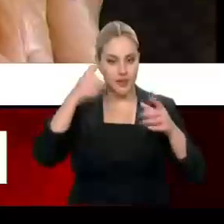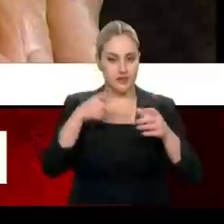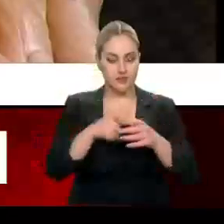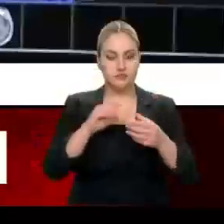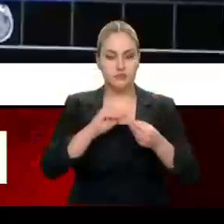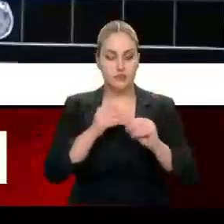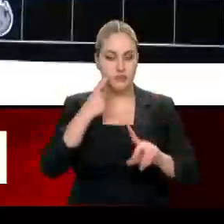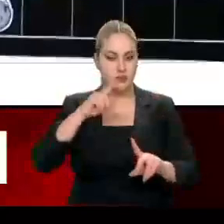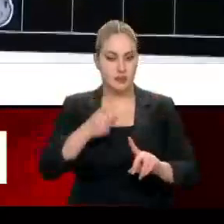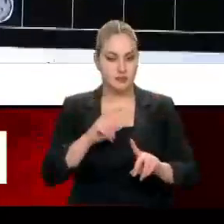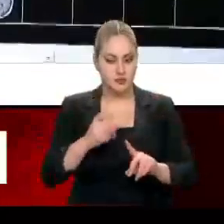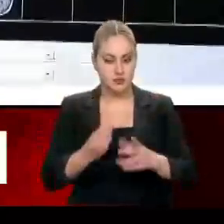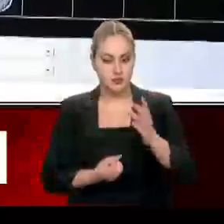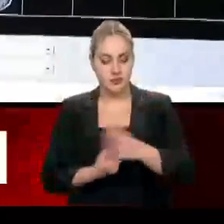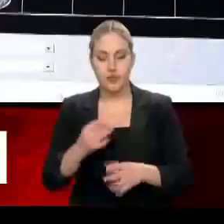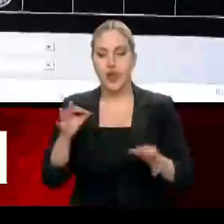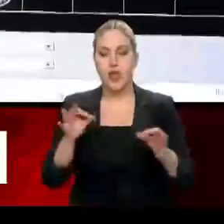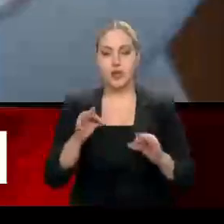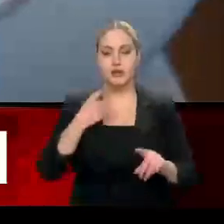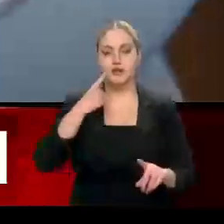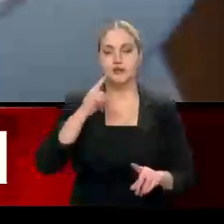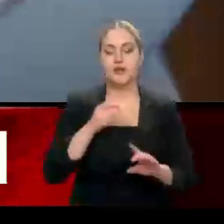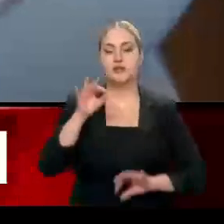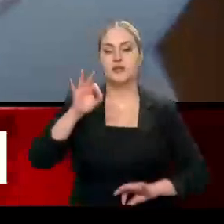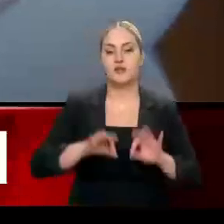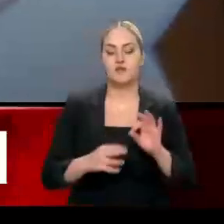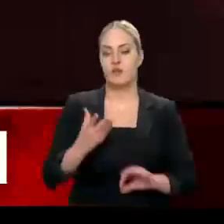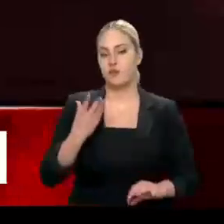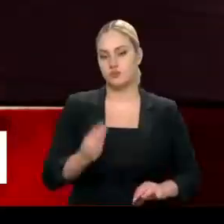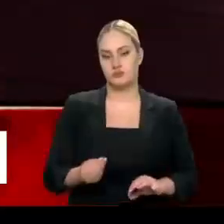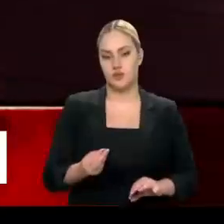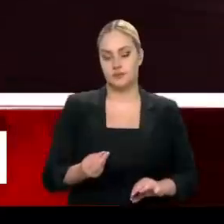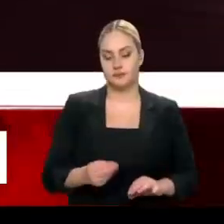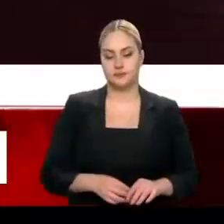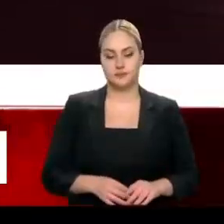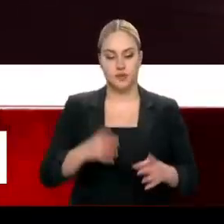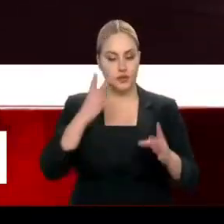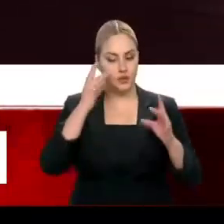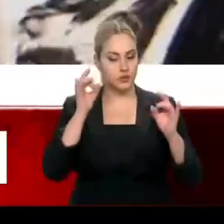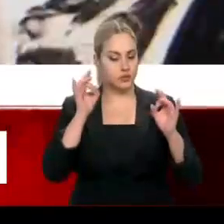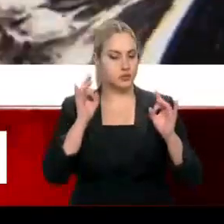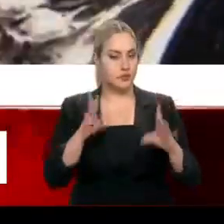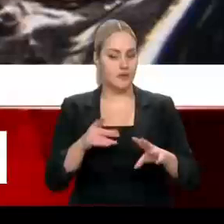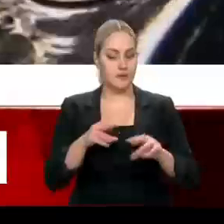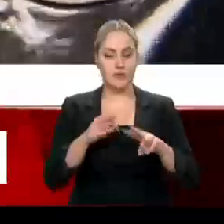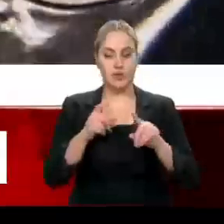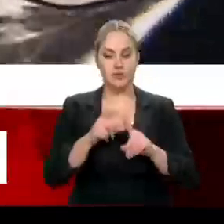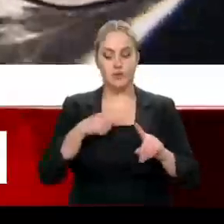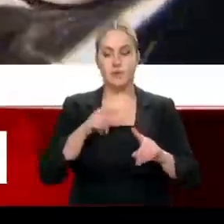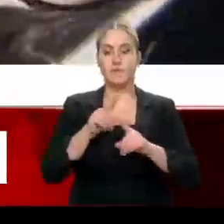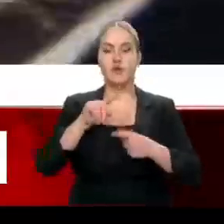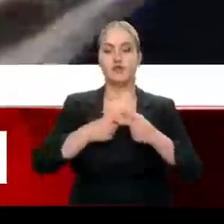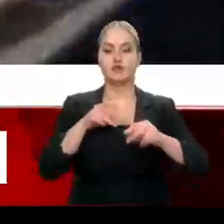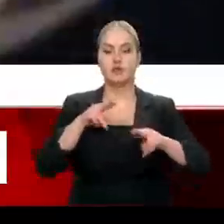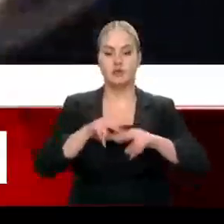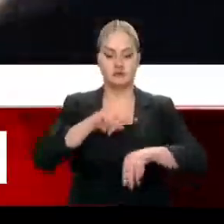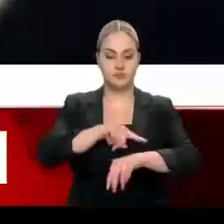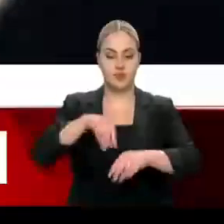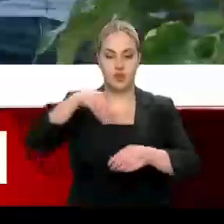edebilecek ve bu sayede erken tanı ve tedavi mümkün olacak. Şeffaflık metodu bize biyolojik dokuların